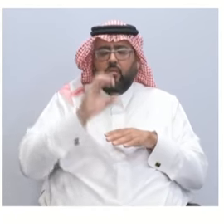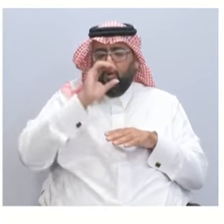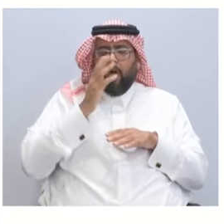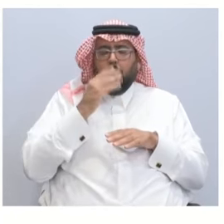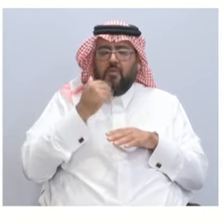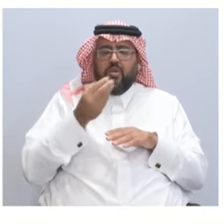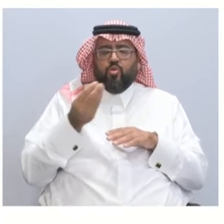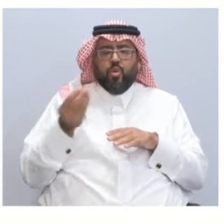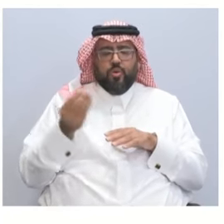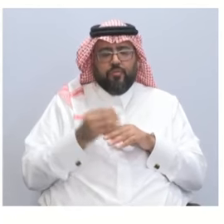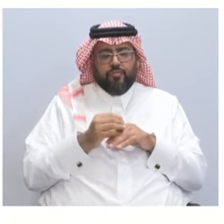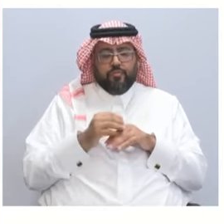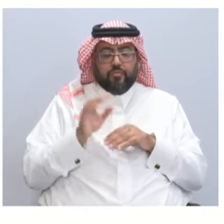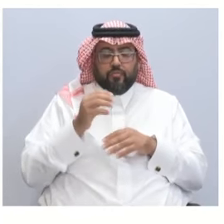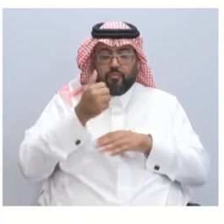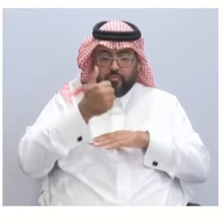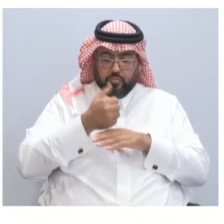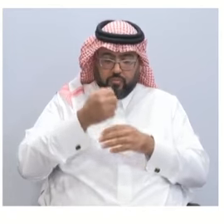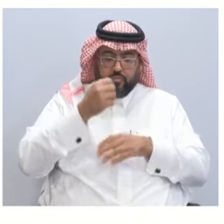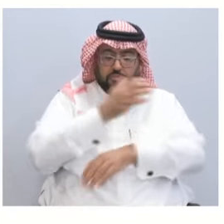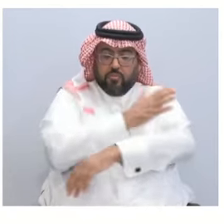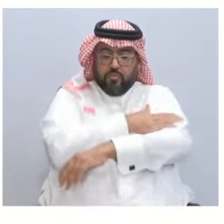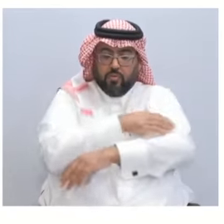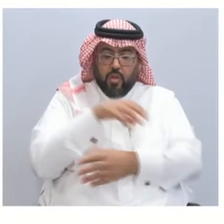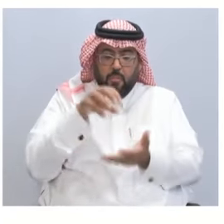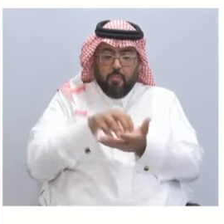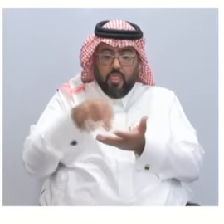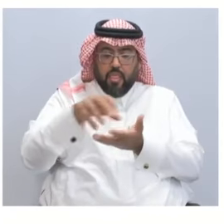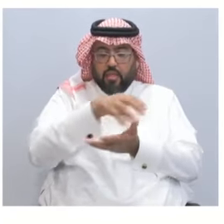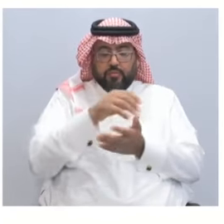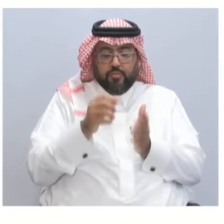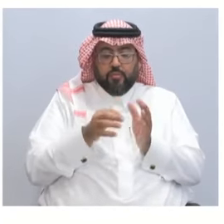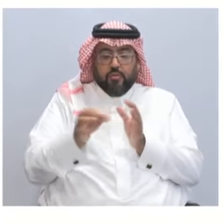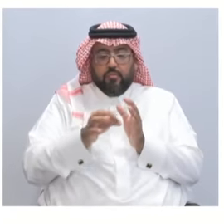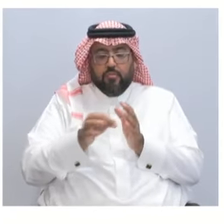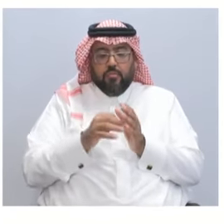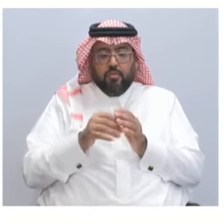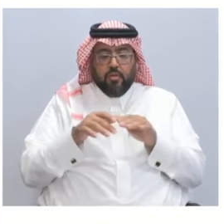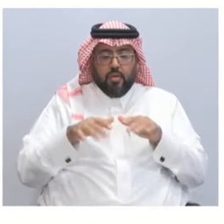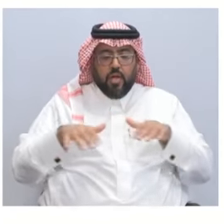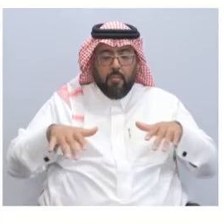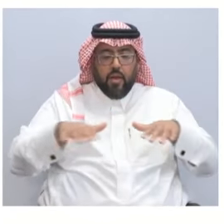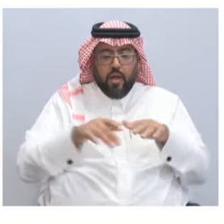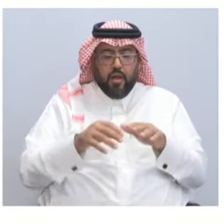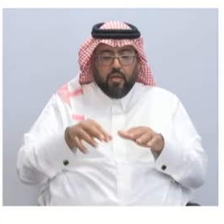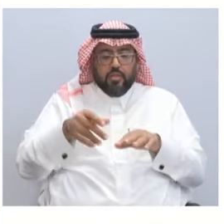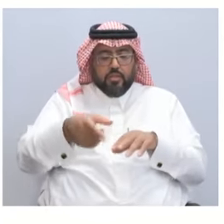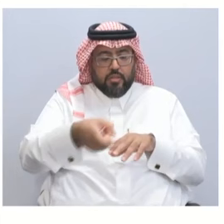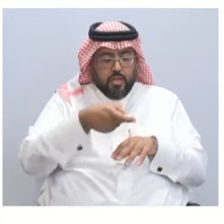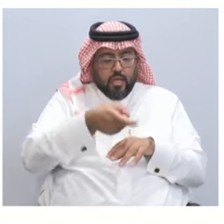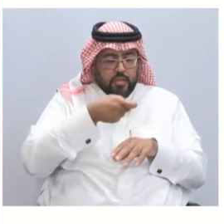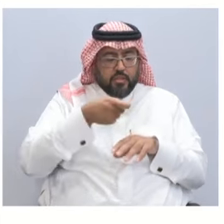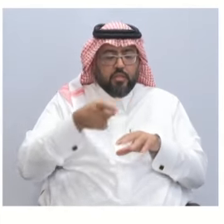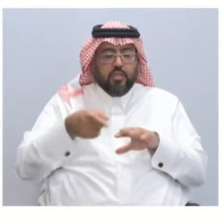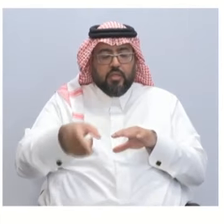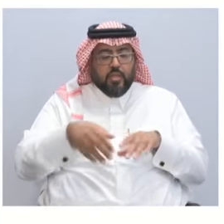الموارد لذا اعتمد السكان القريبون من البحر على صيد الاسماك واستخراج اللؤلؤ